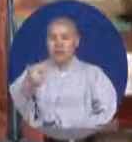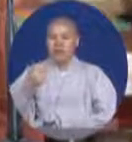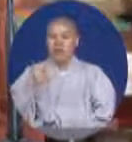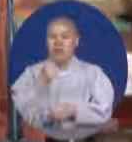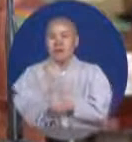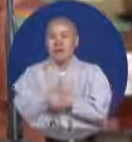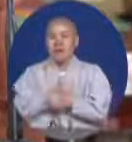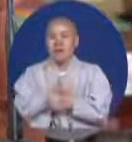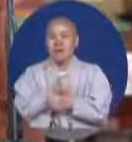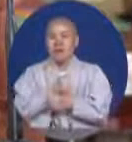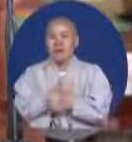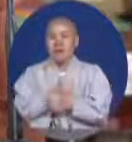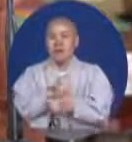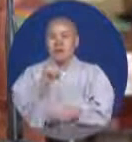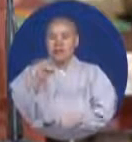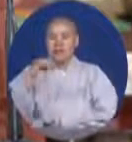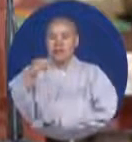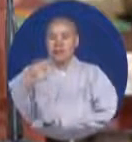아진견하니